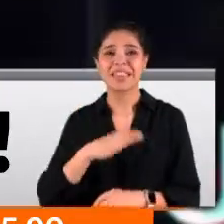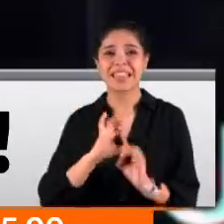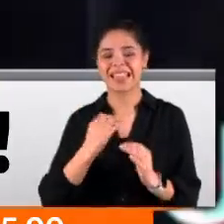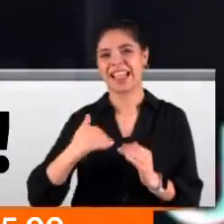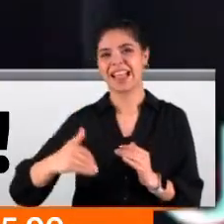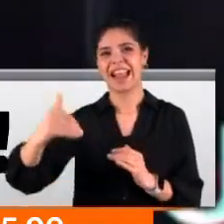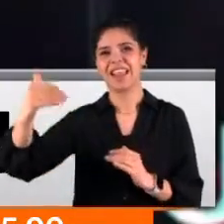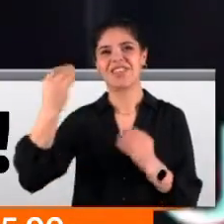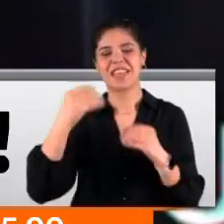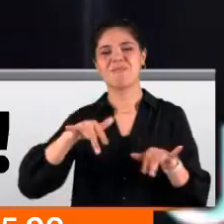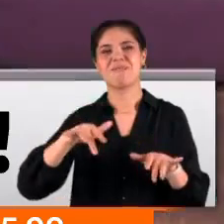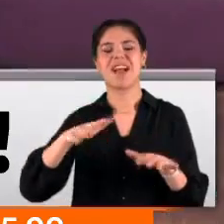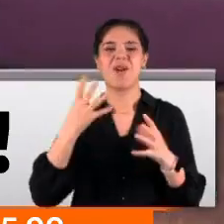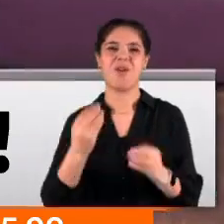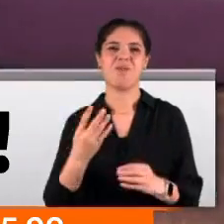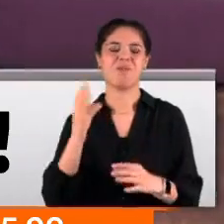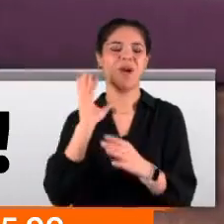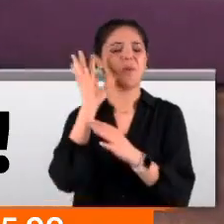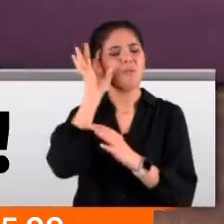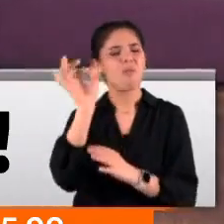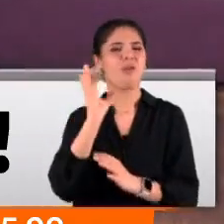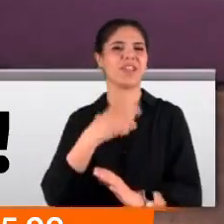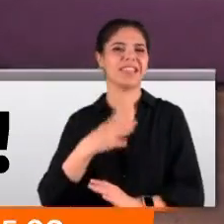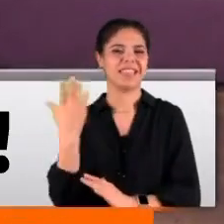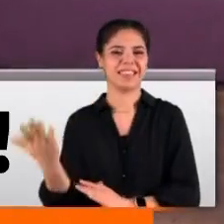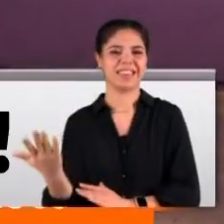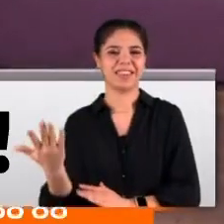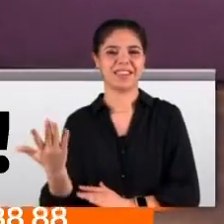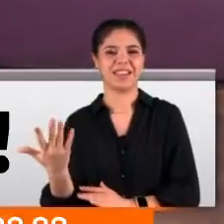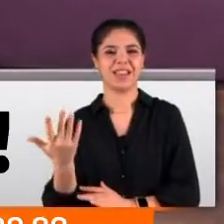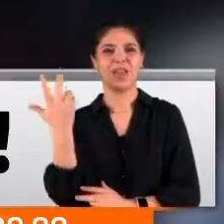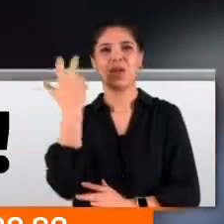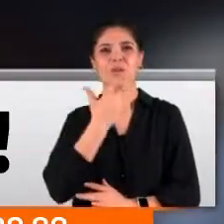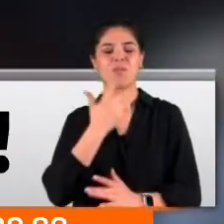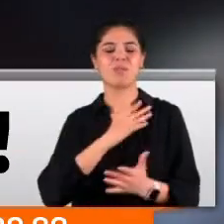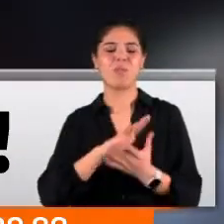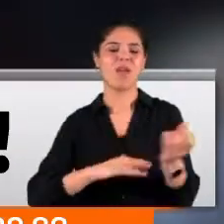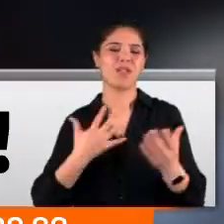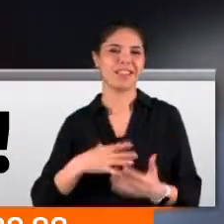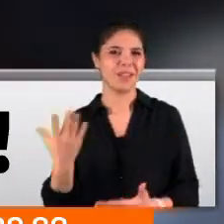ileride iyi bir piyanist olmak. Bir piyanist olmak isterim. Konservatuar bitirip.